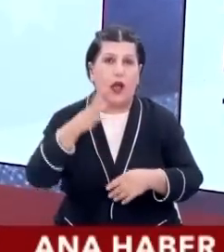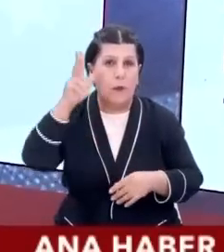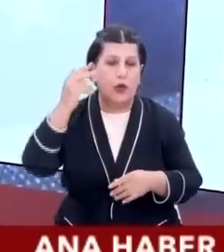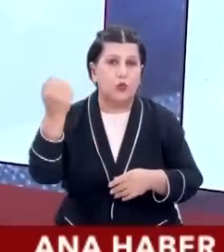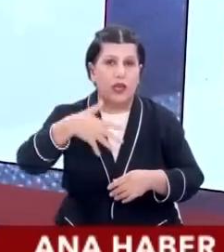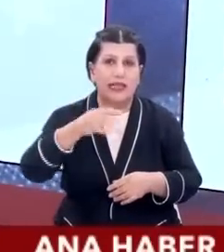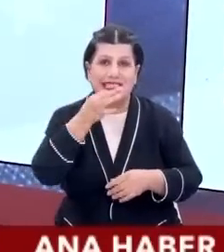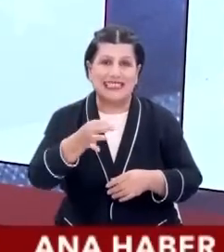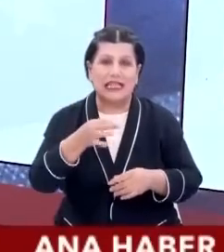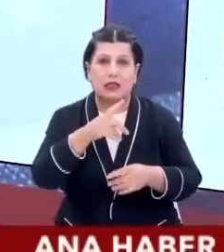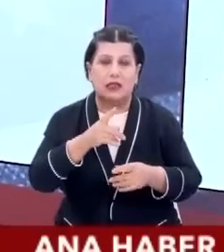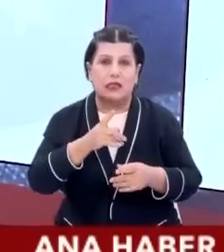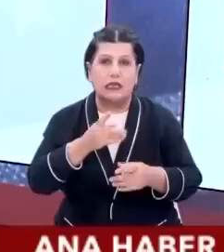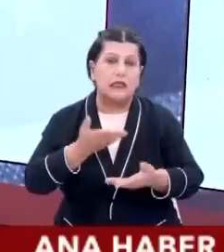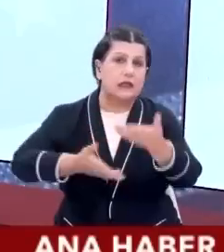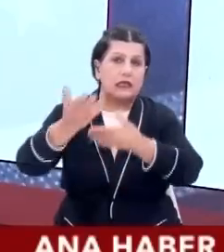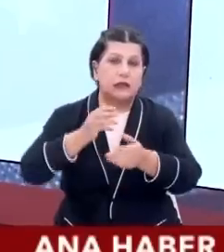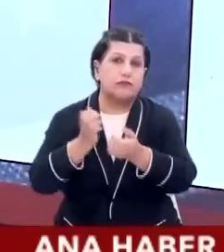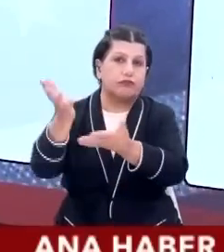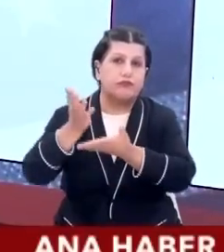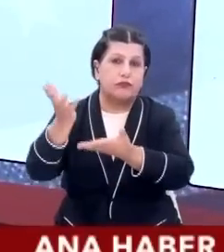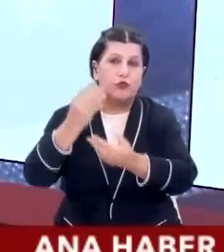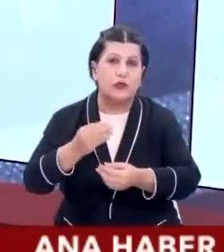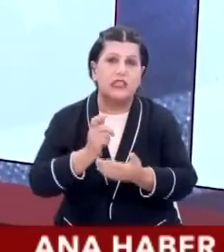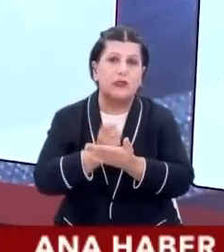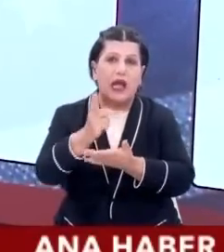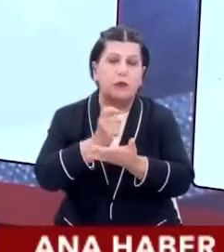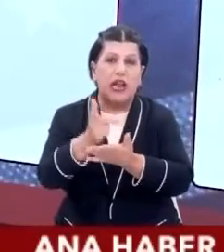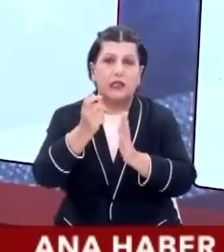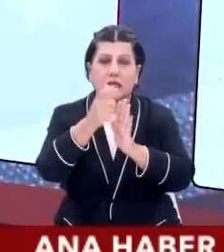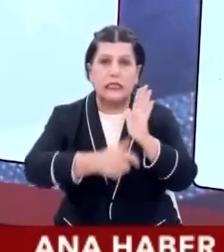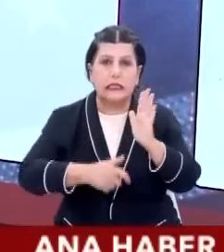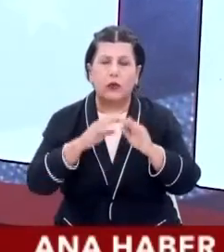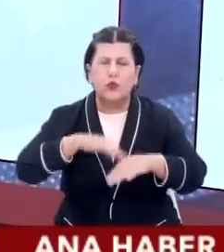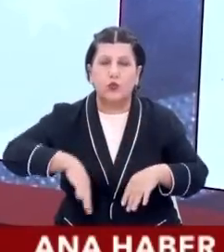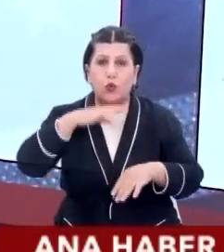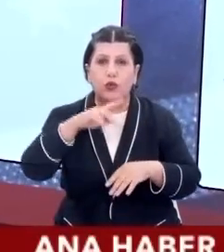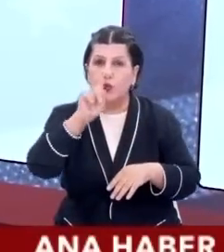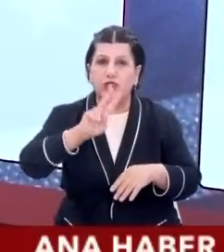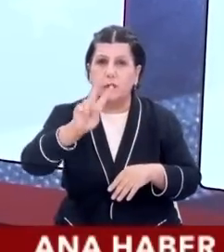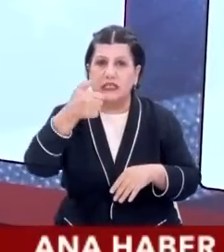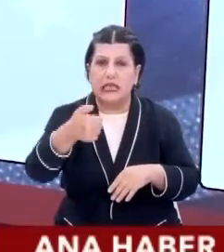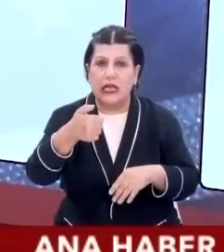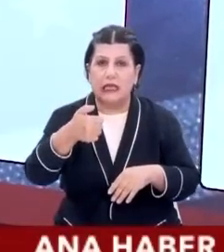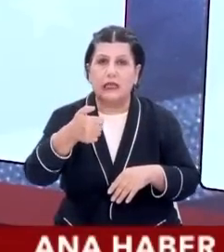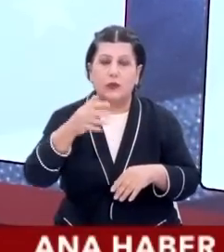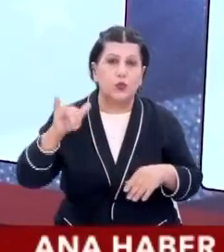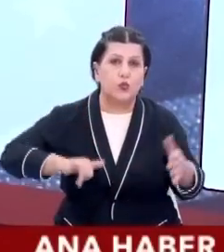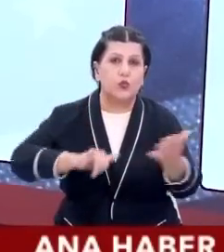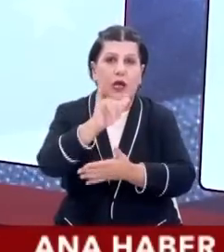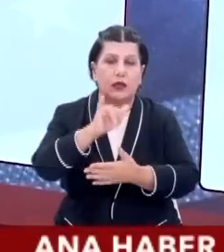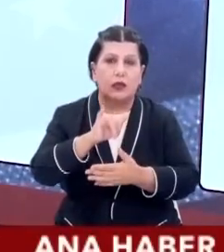yönetiminin izniyle ihraç edebiliyor sipariş listesi dolu 128 uçaklık